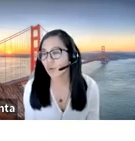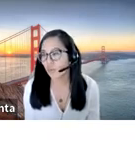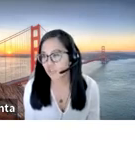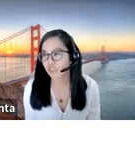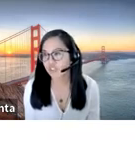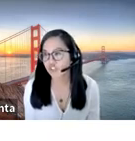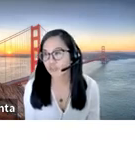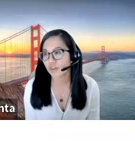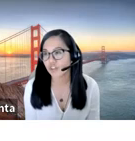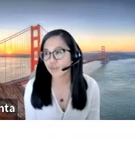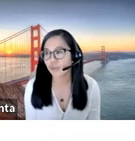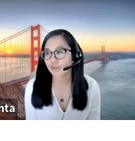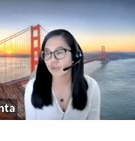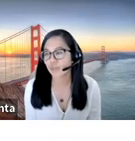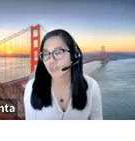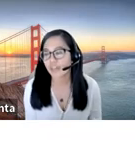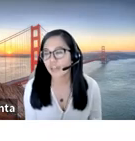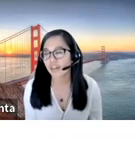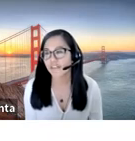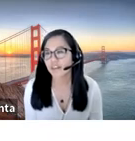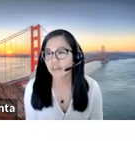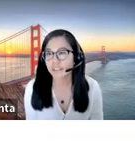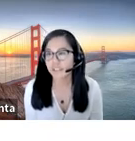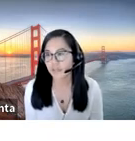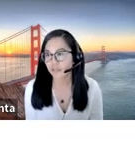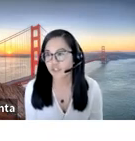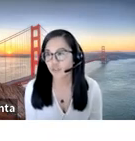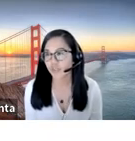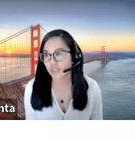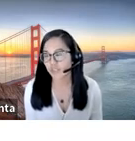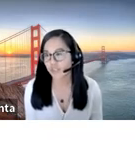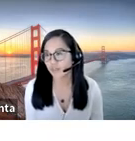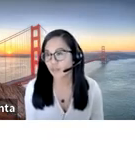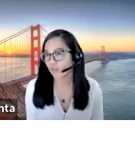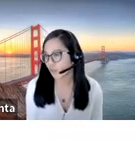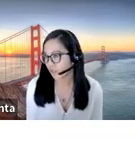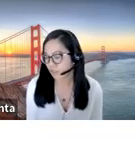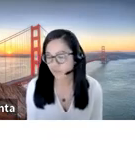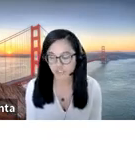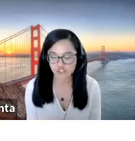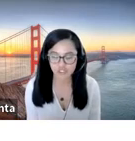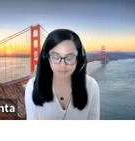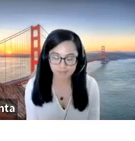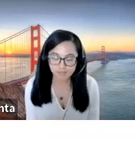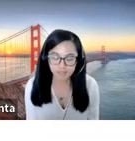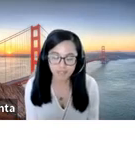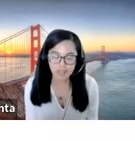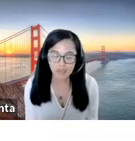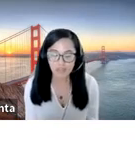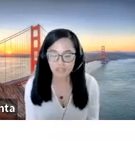what what transition partnership programs we have established with with with a school district.